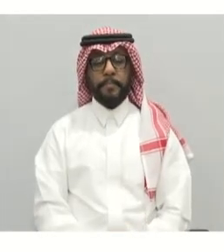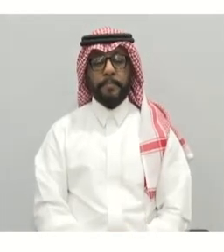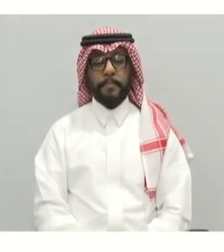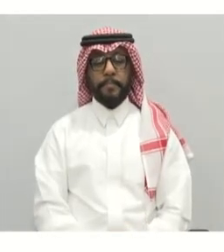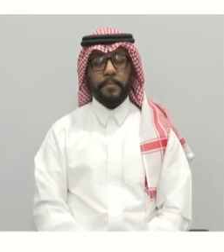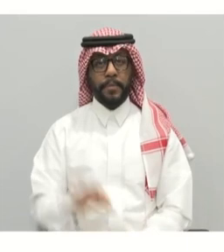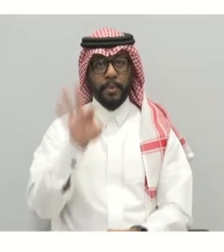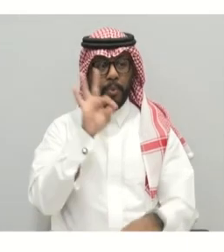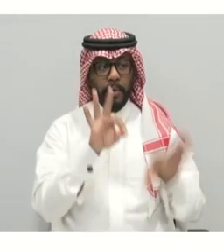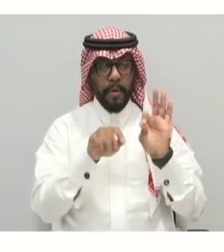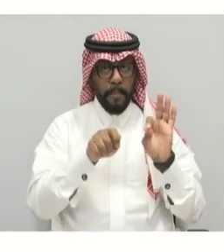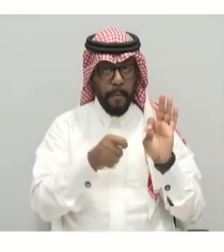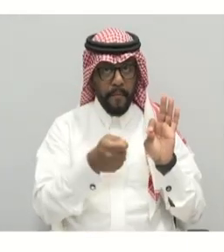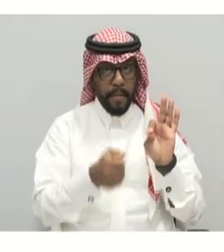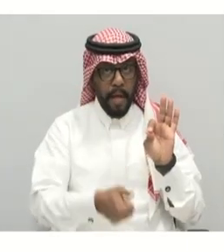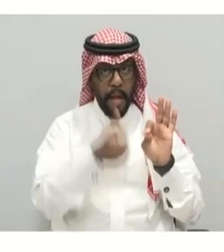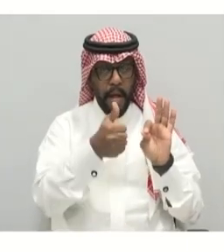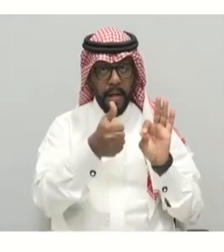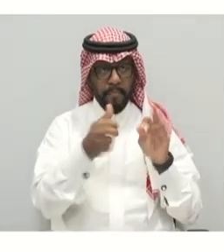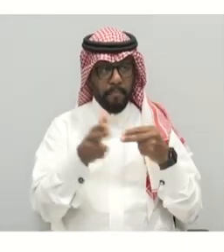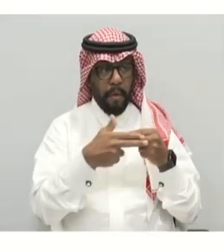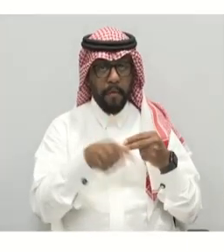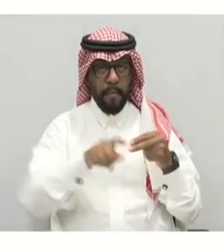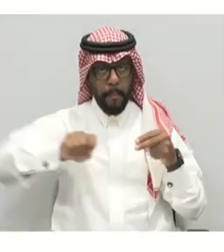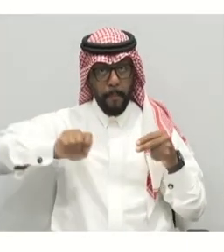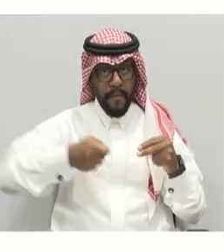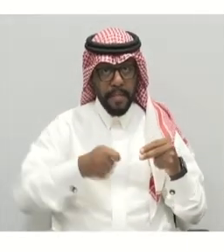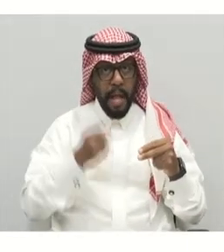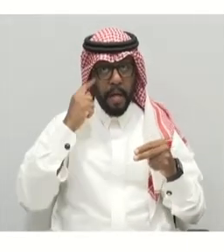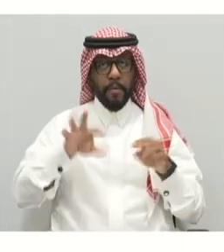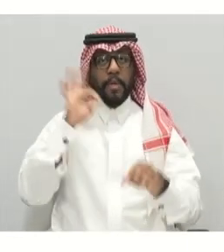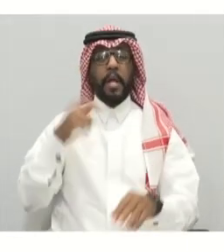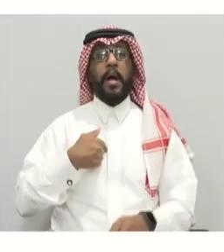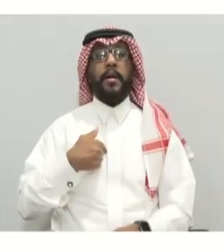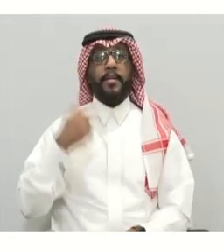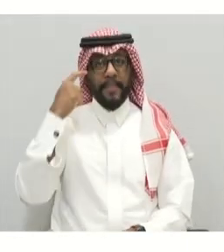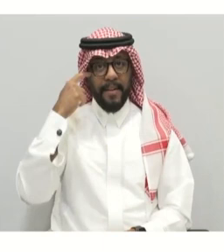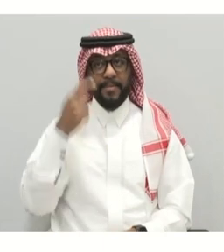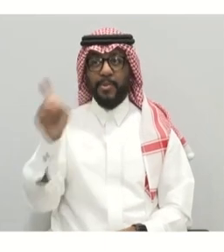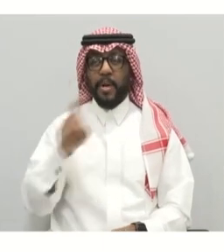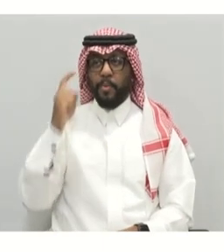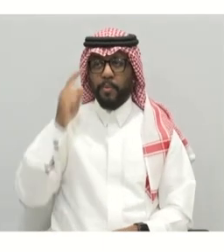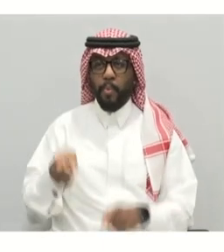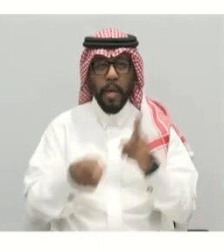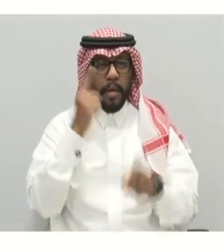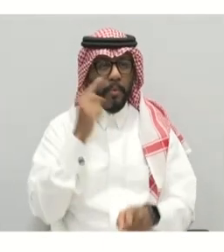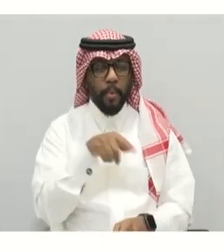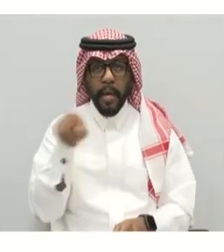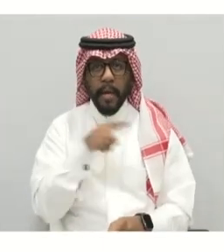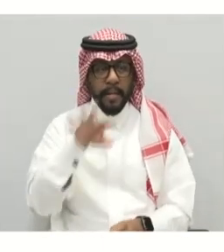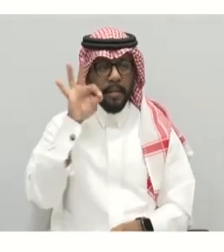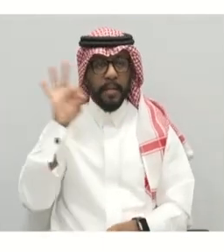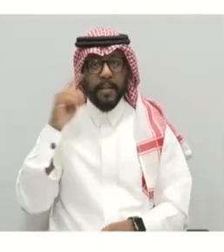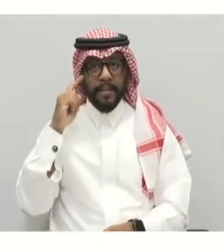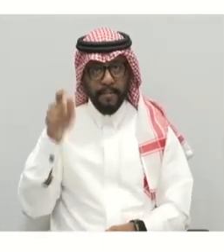لنختار المفتاح المناسب للفتح القفل امامنا من خلال الاجابه على الاسئله القادمه اختار مفتاح الاول